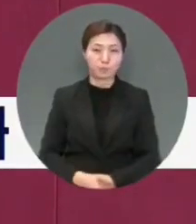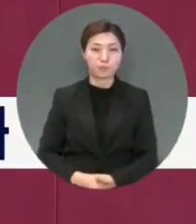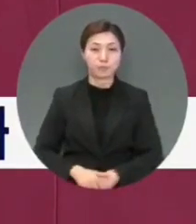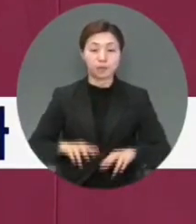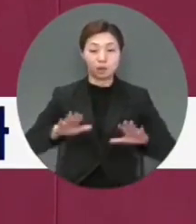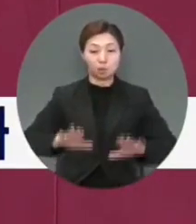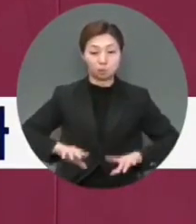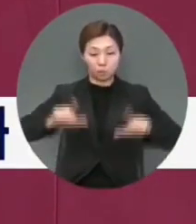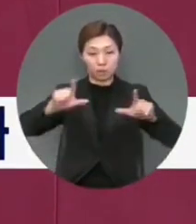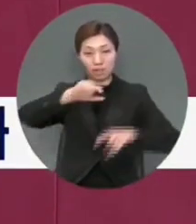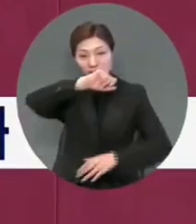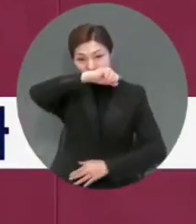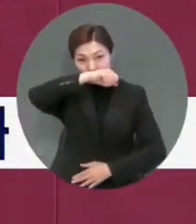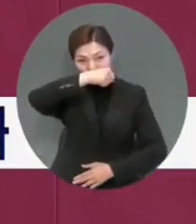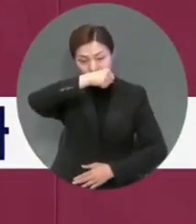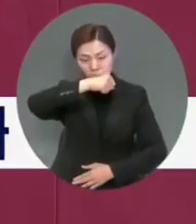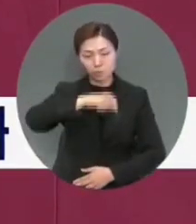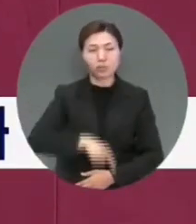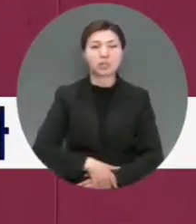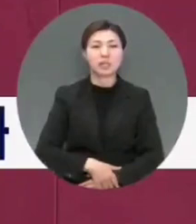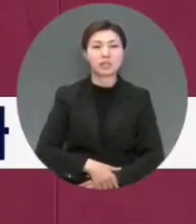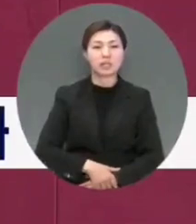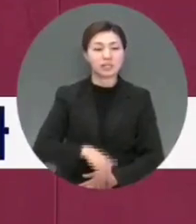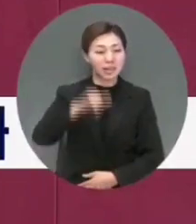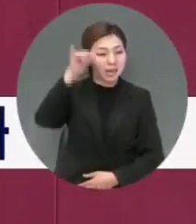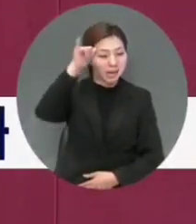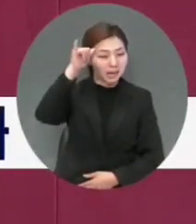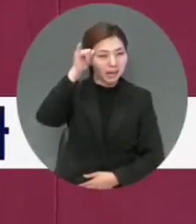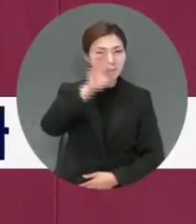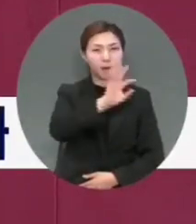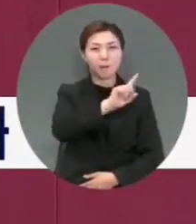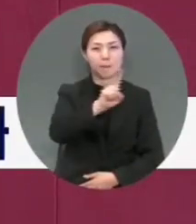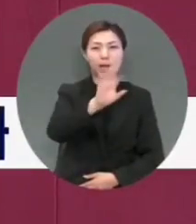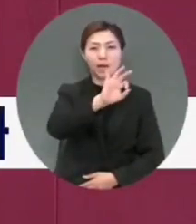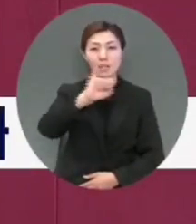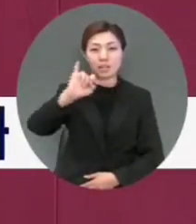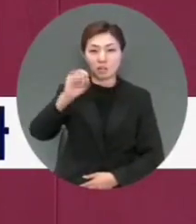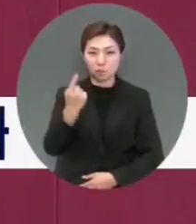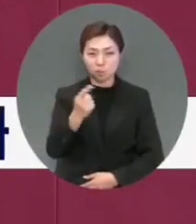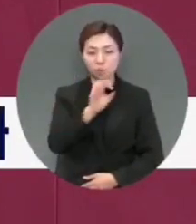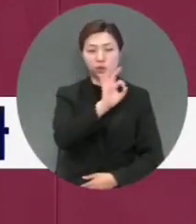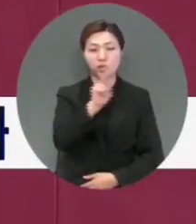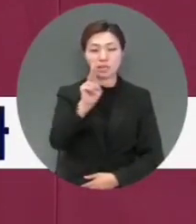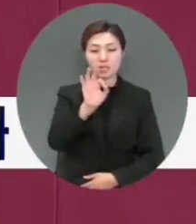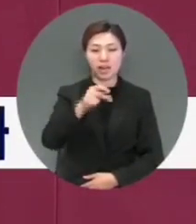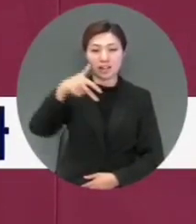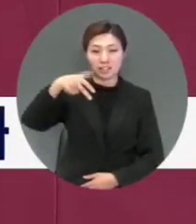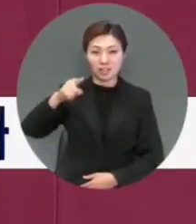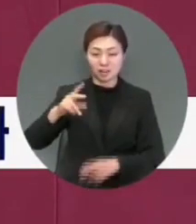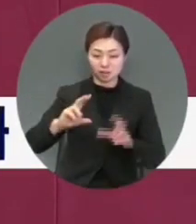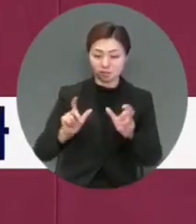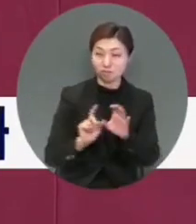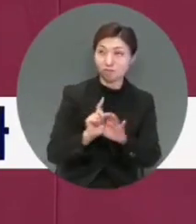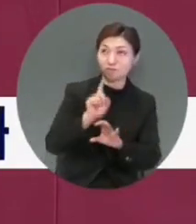첨단 AI 디지털, 바이오, 양자, 우주, 차세대 원자력 등에